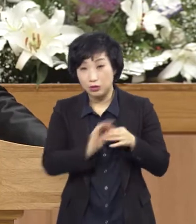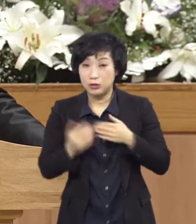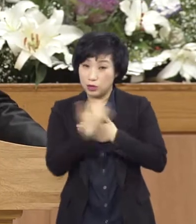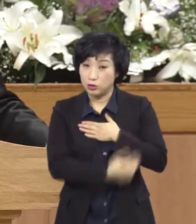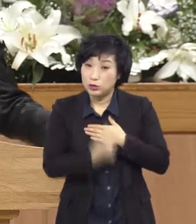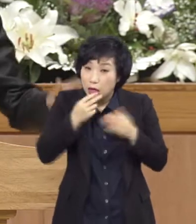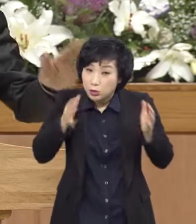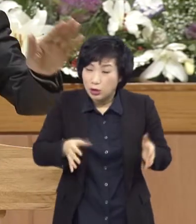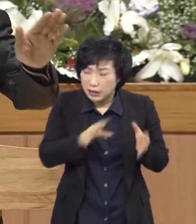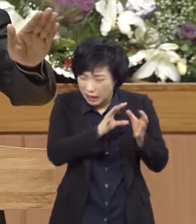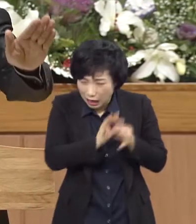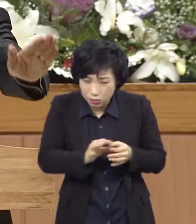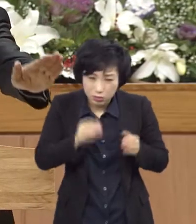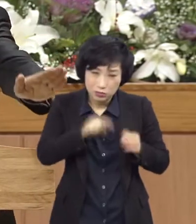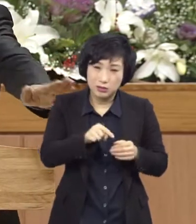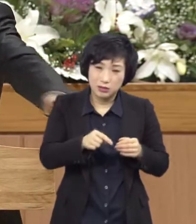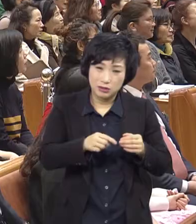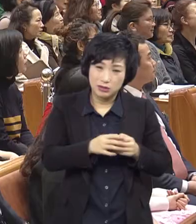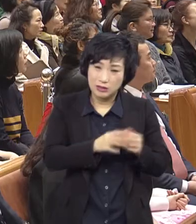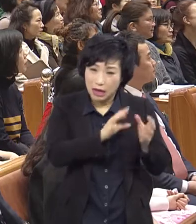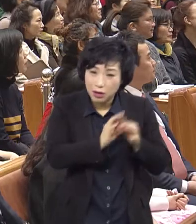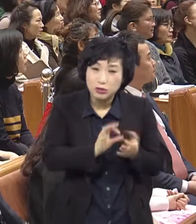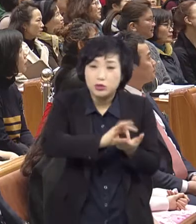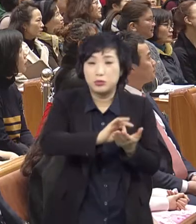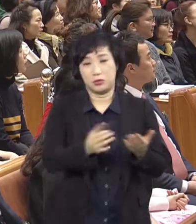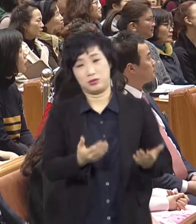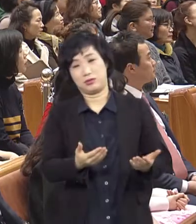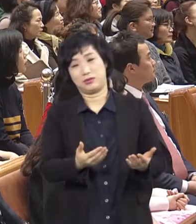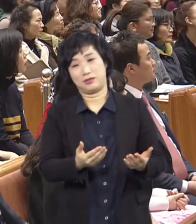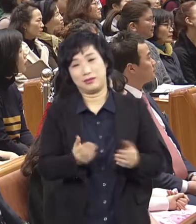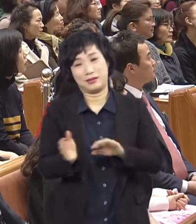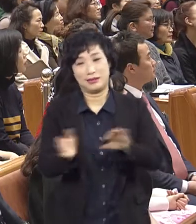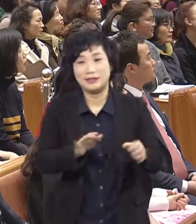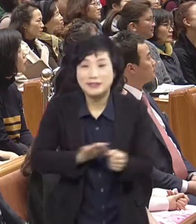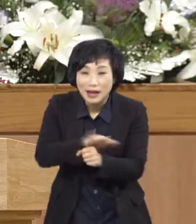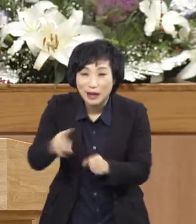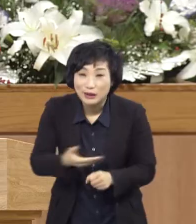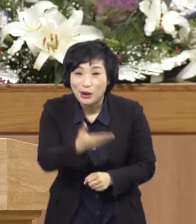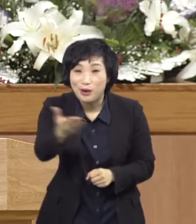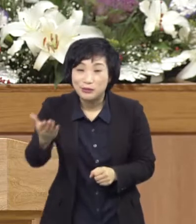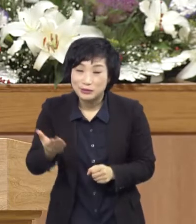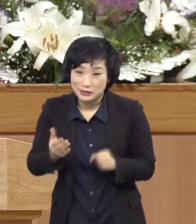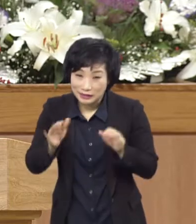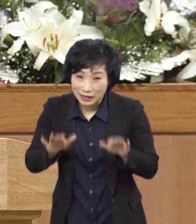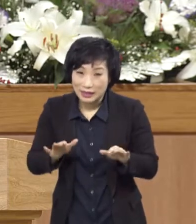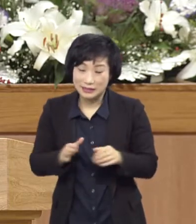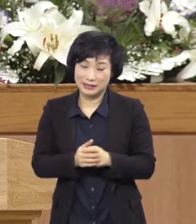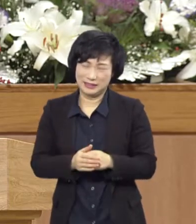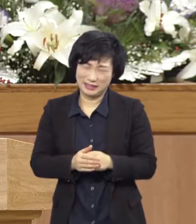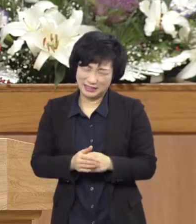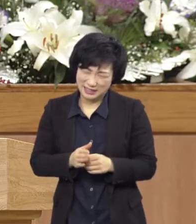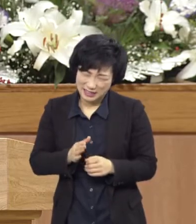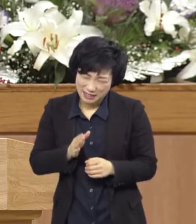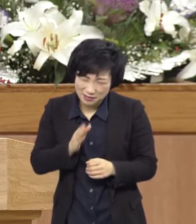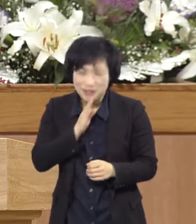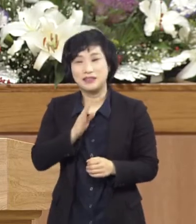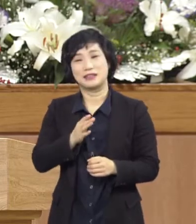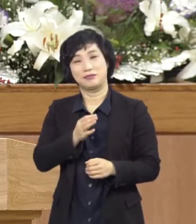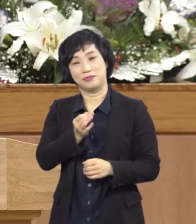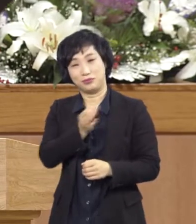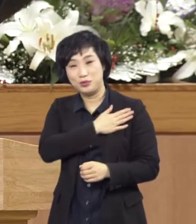육신의 때를 다 거기다 쏟아붓느냐. 사랑하는 여러분, 우리가 참으로 가장 부유한